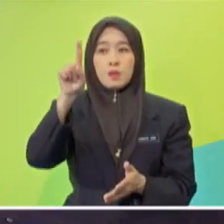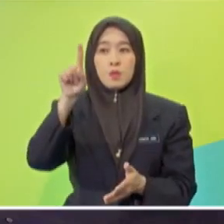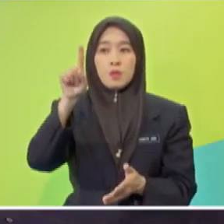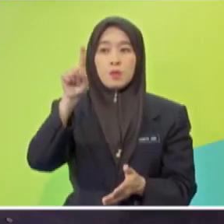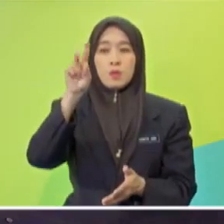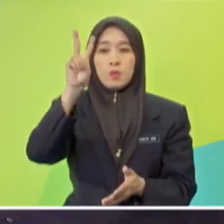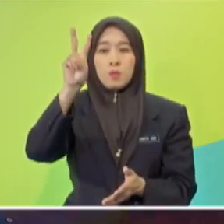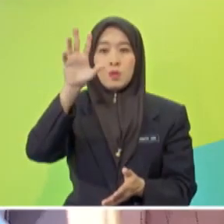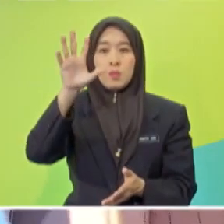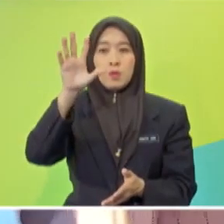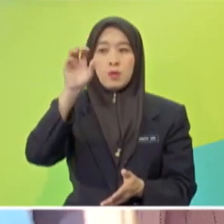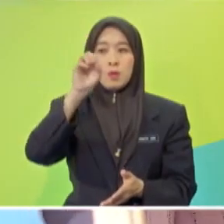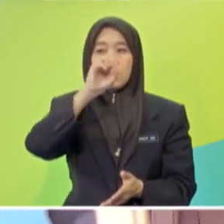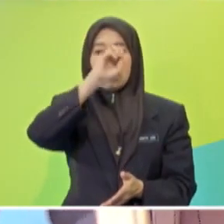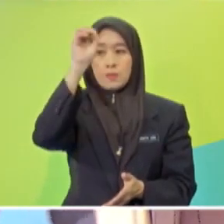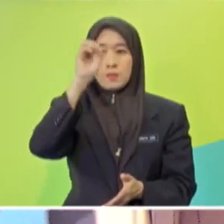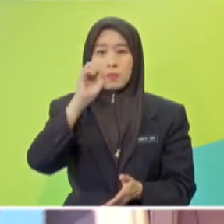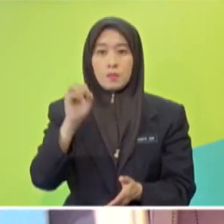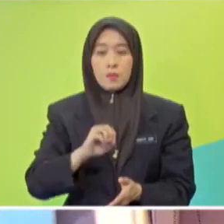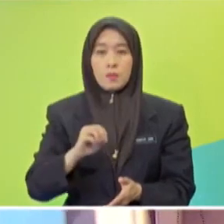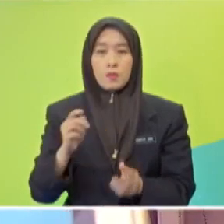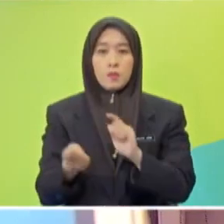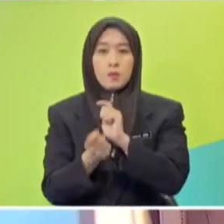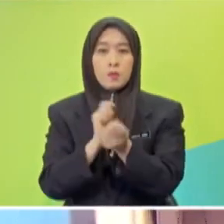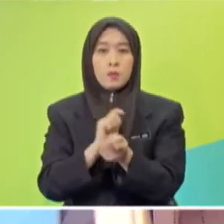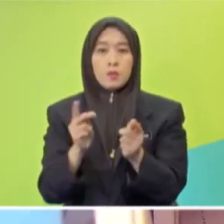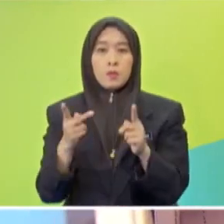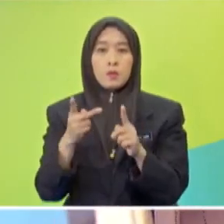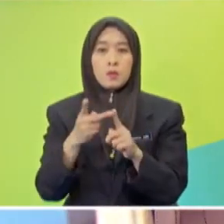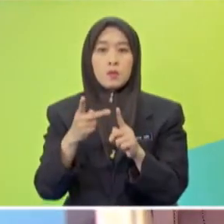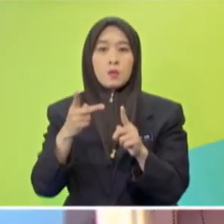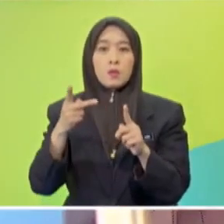125/100 kepada pecahan oke